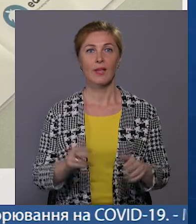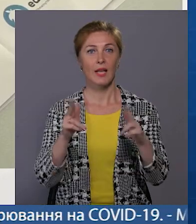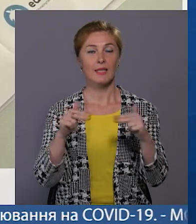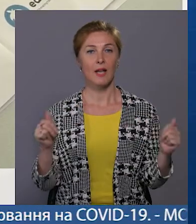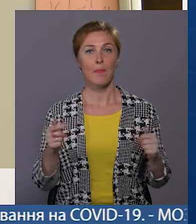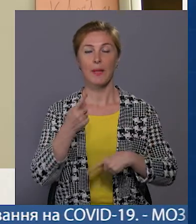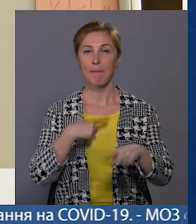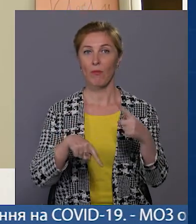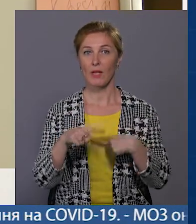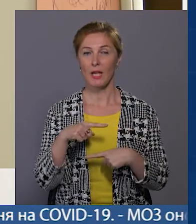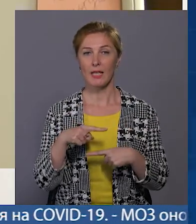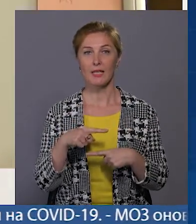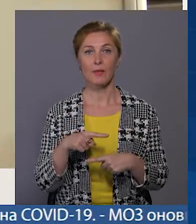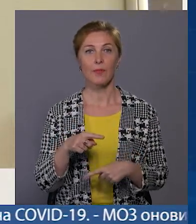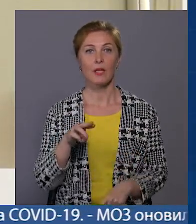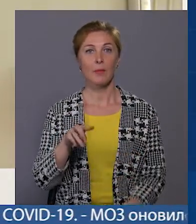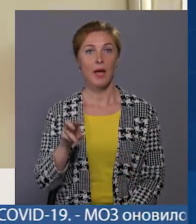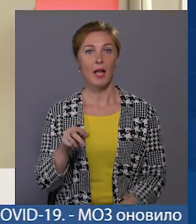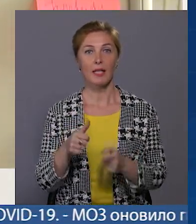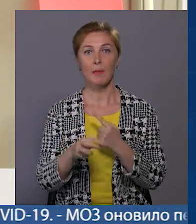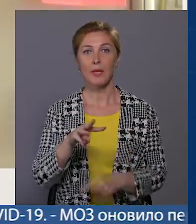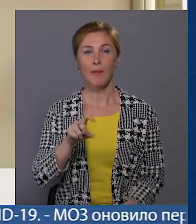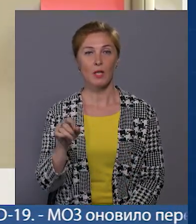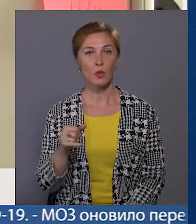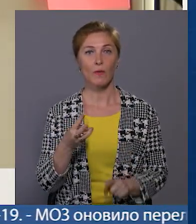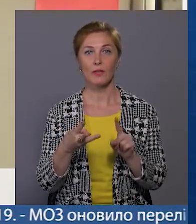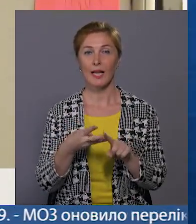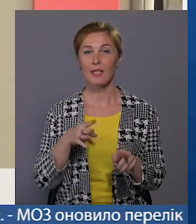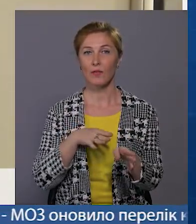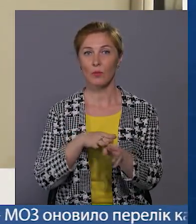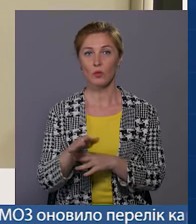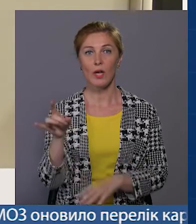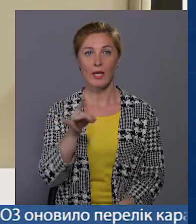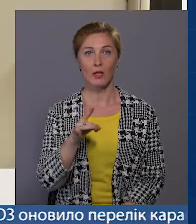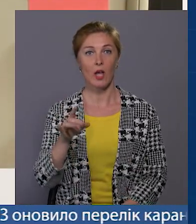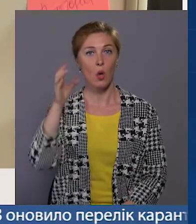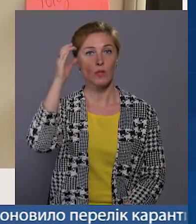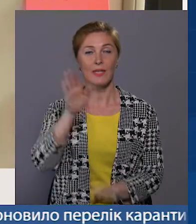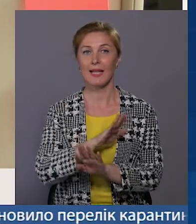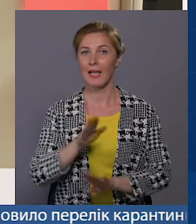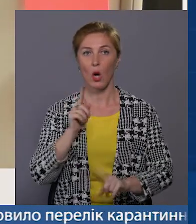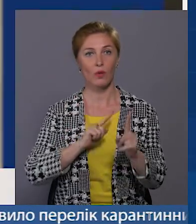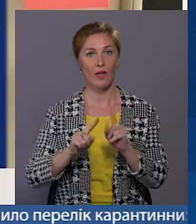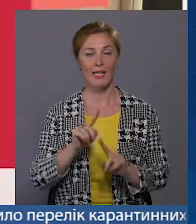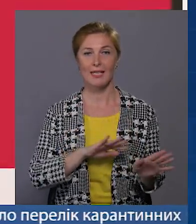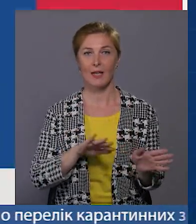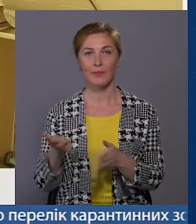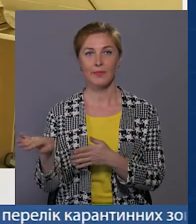AdCamp повертається. У ТБЛ імені Артема Мазура втретє відбудеться регіональна освітня НЕ-конференція.